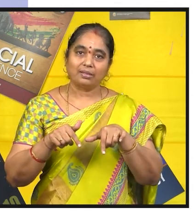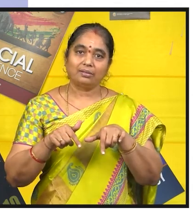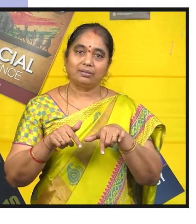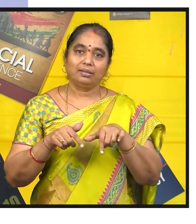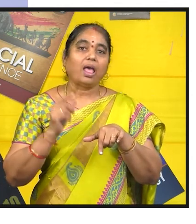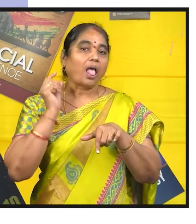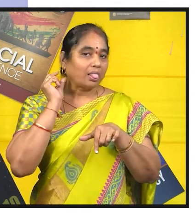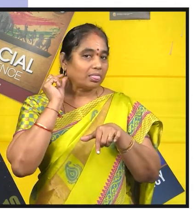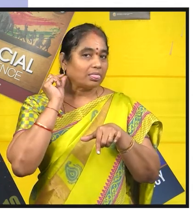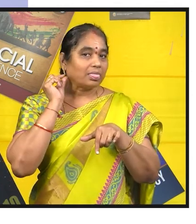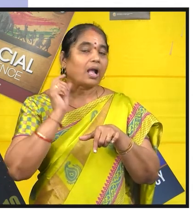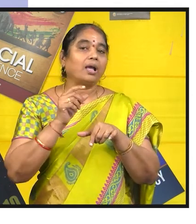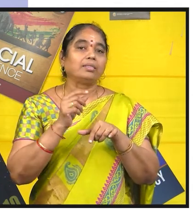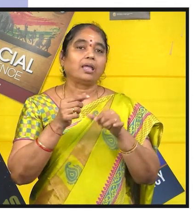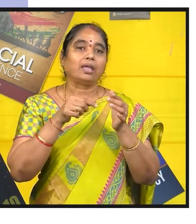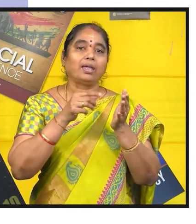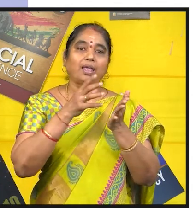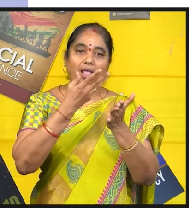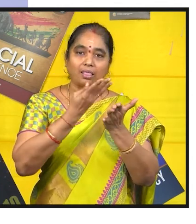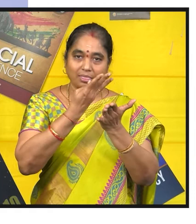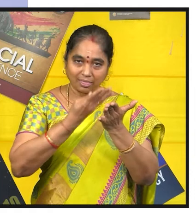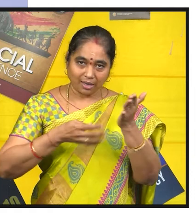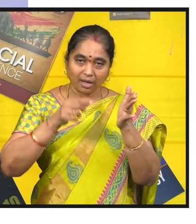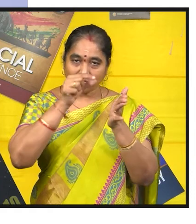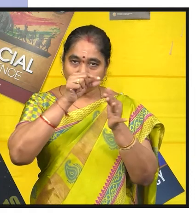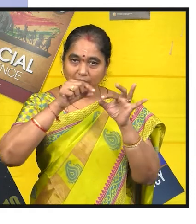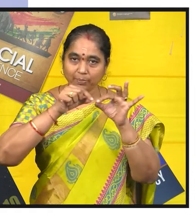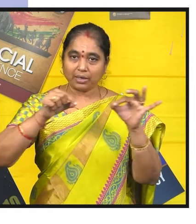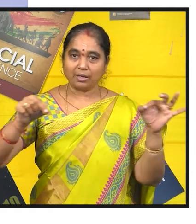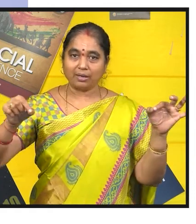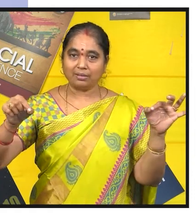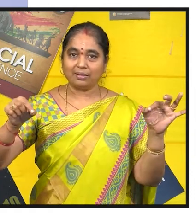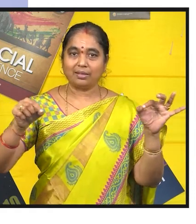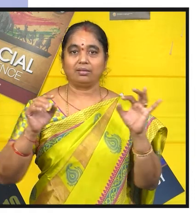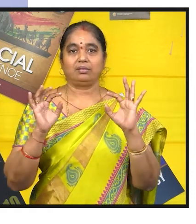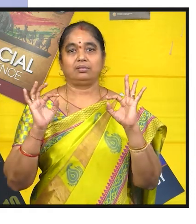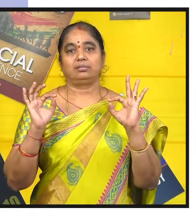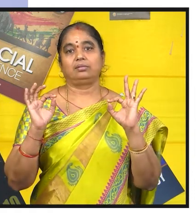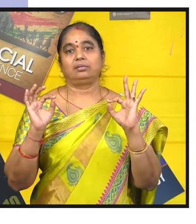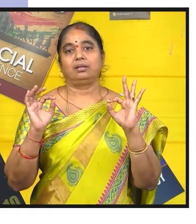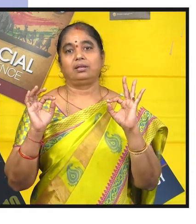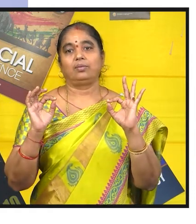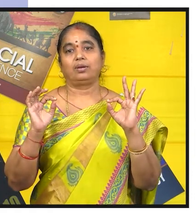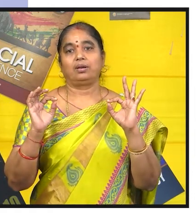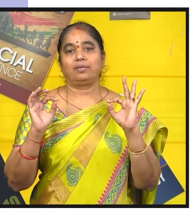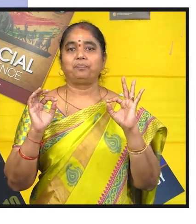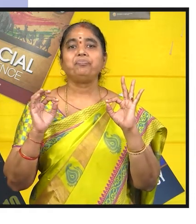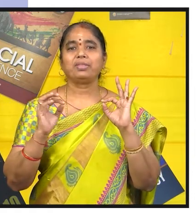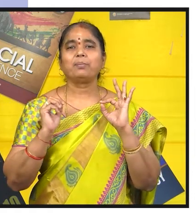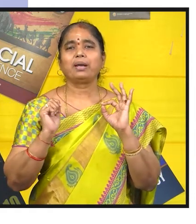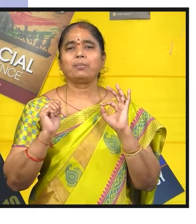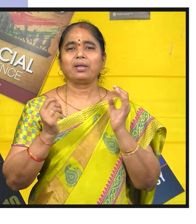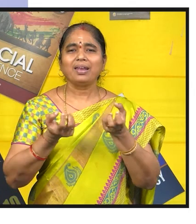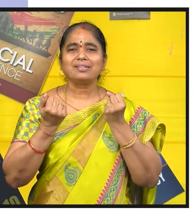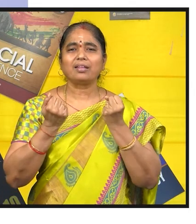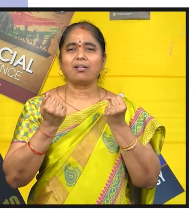இந்த தங்கத்தை தகடாகவும் கம்பிகளாகவும் நம்ம அடித்து மிகச்சிறந்த கோல்டை நம்மளால்